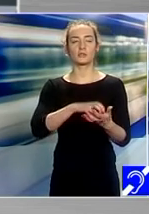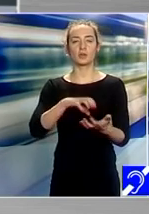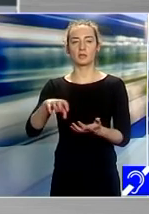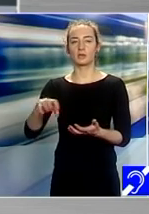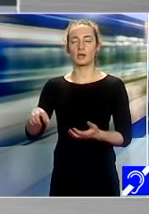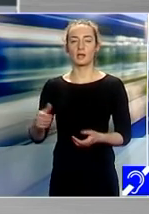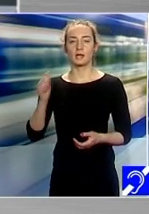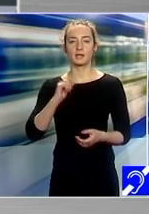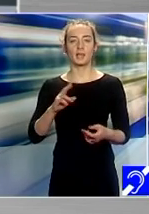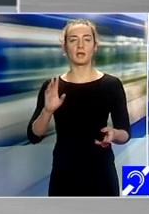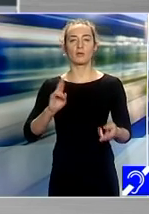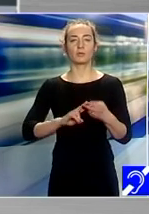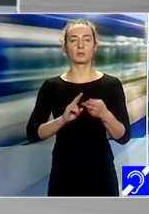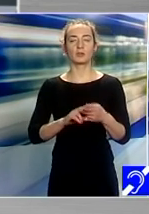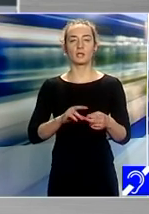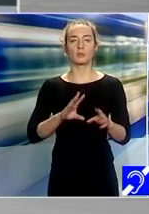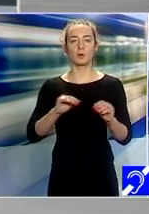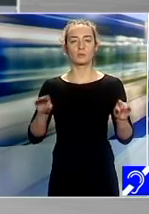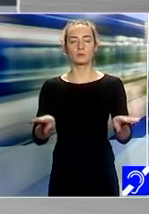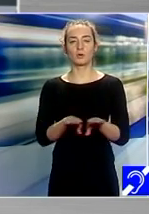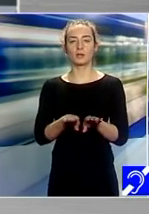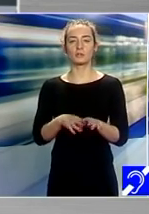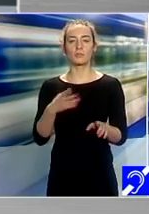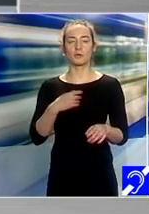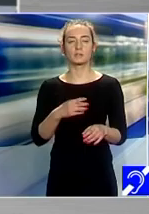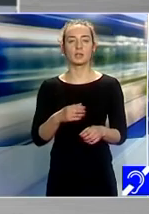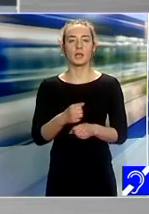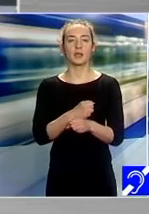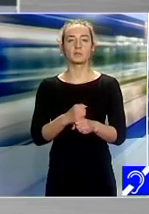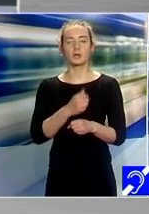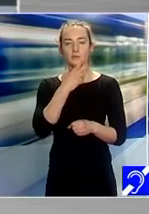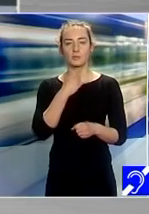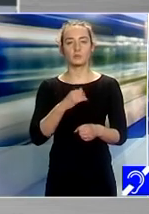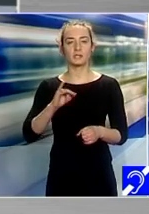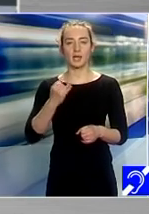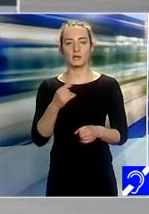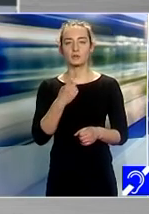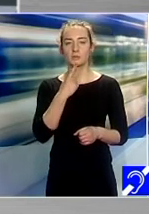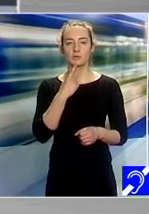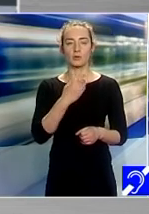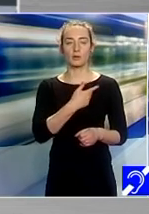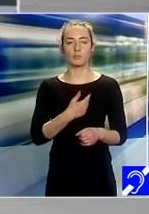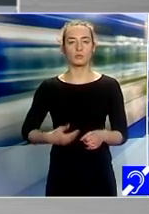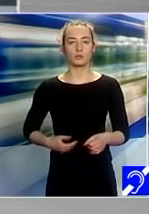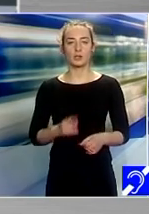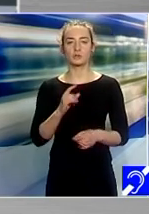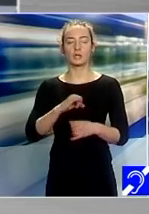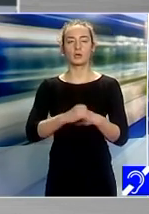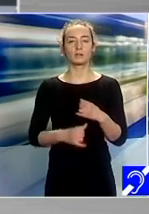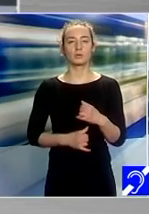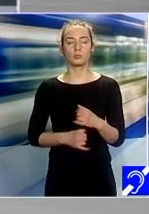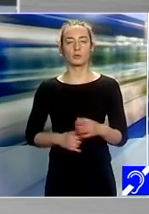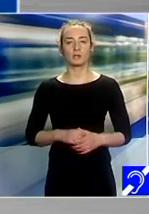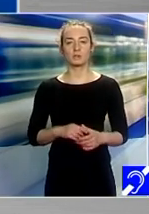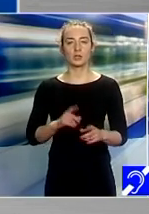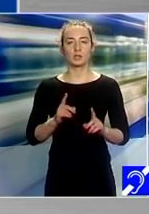avut o întâlnire cu mai mulți colegi și am aflat că experiența e frumoasă. Sigur. În țară, Iași, Timișoara, București, Târgu Mureș. Asta discutasem cu domnul profesor,